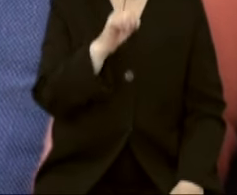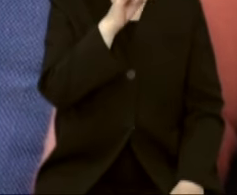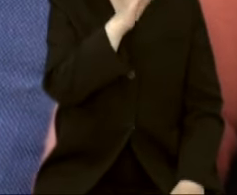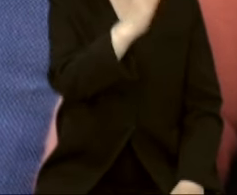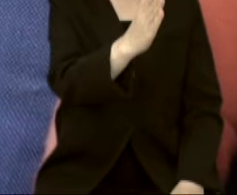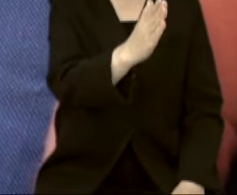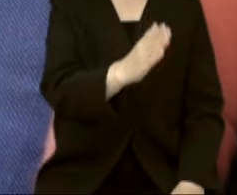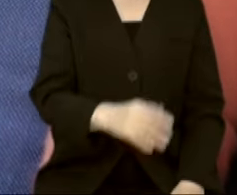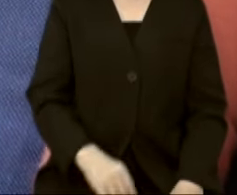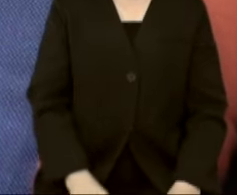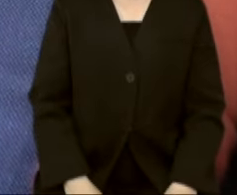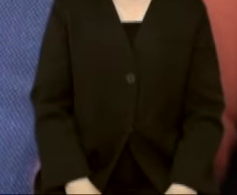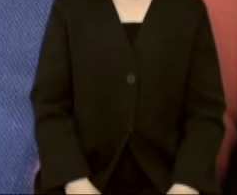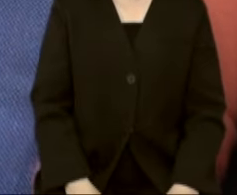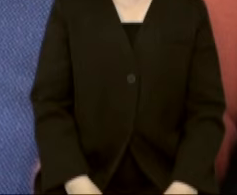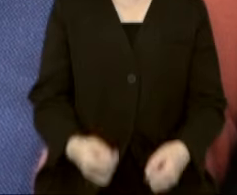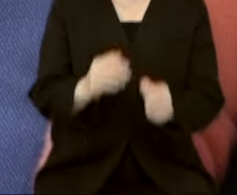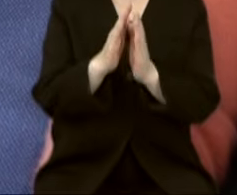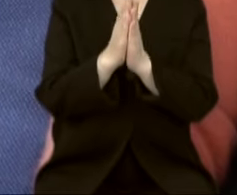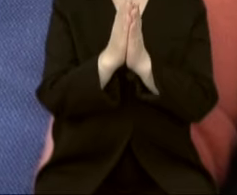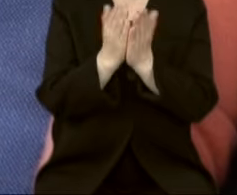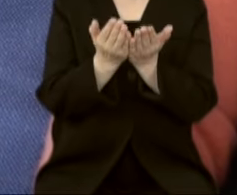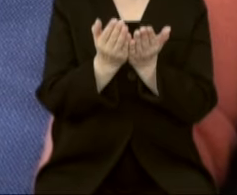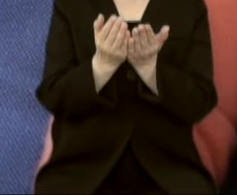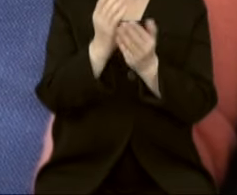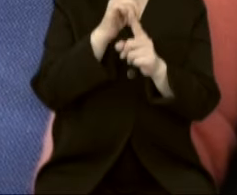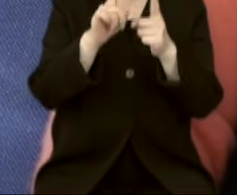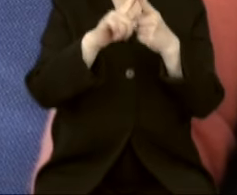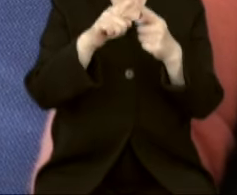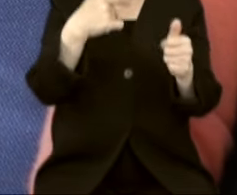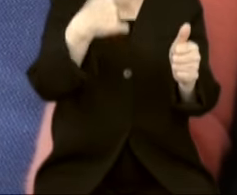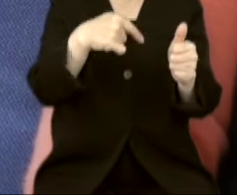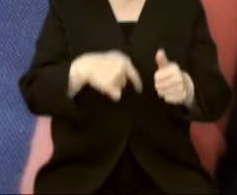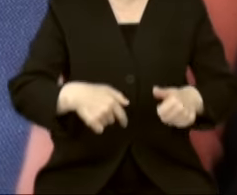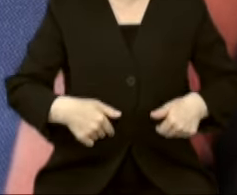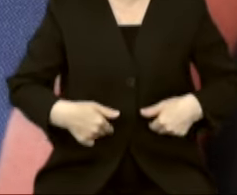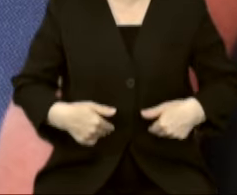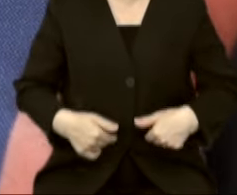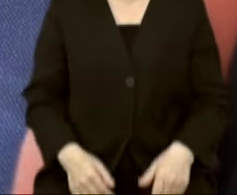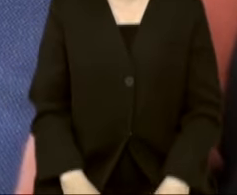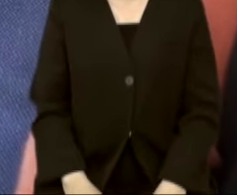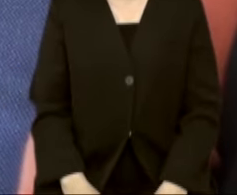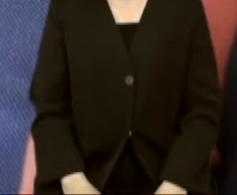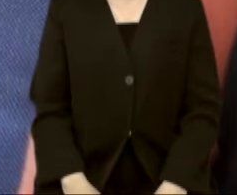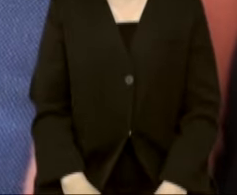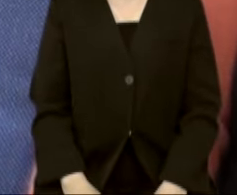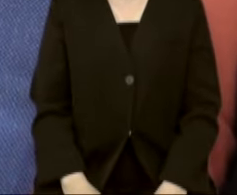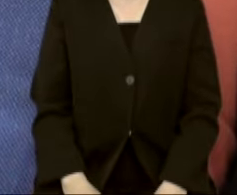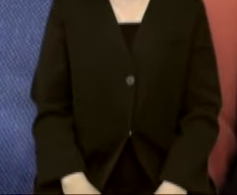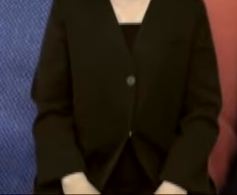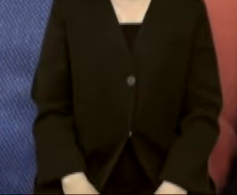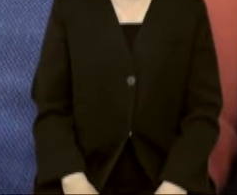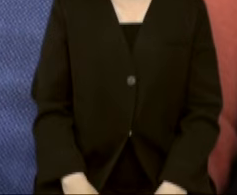절대로 말하지 마. 성령으로 말씀으로 가르쳐라. 그래서 제가